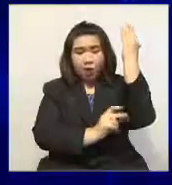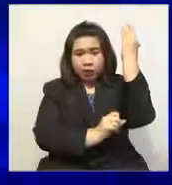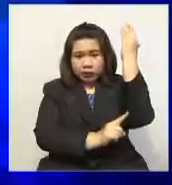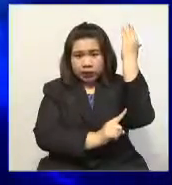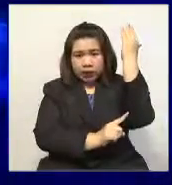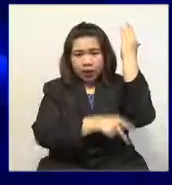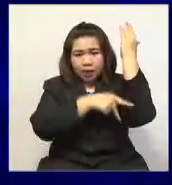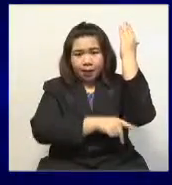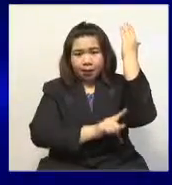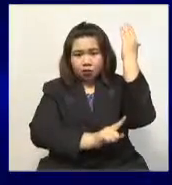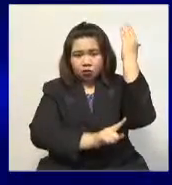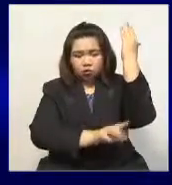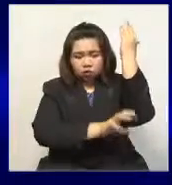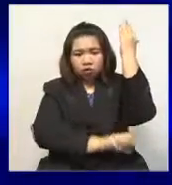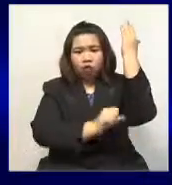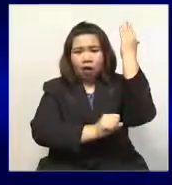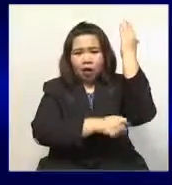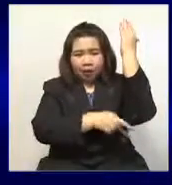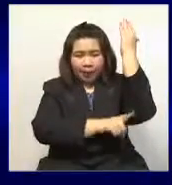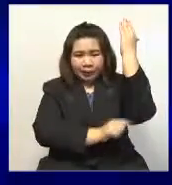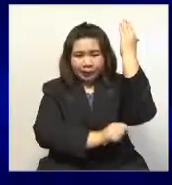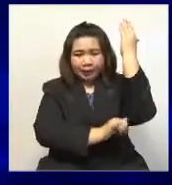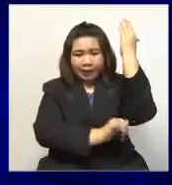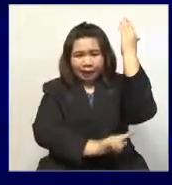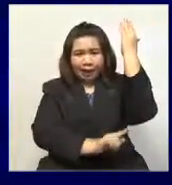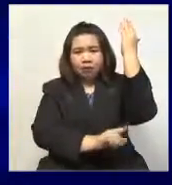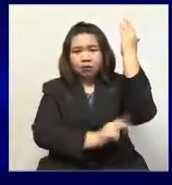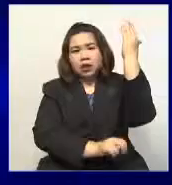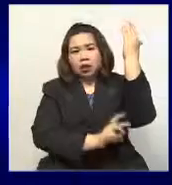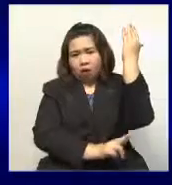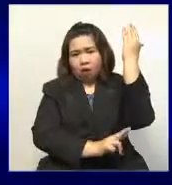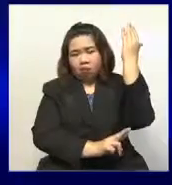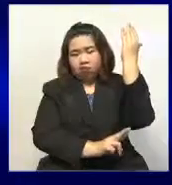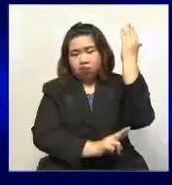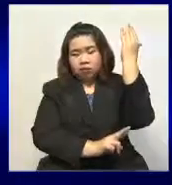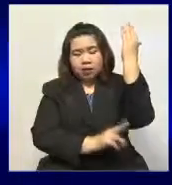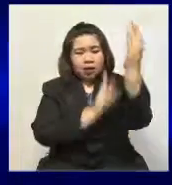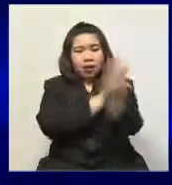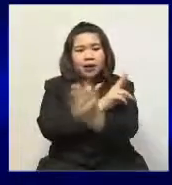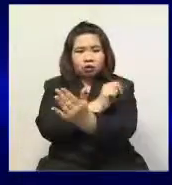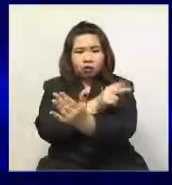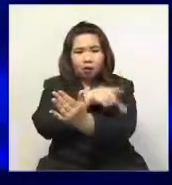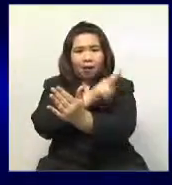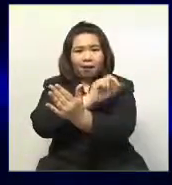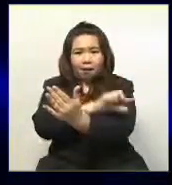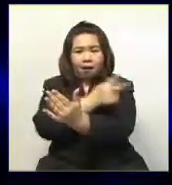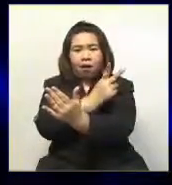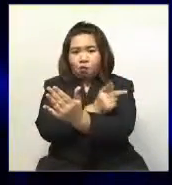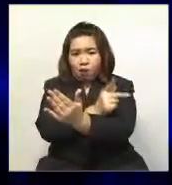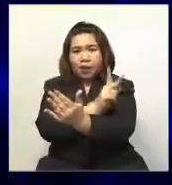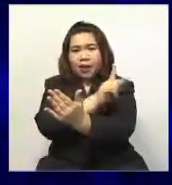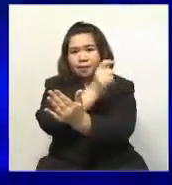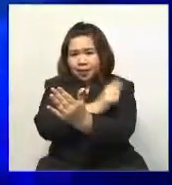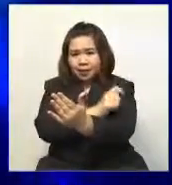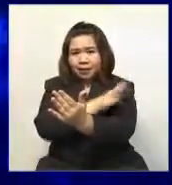่อนสีธรรมราช พัทธลุง สงขลา ปัตตนี ยะลา นราทิวาด ระนอง ภังงา ภูเก็ต